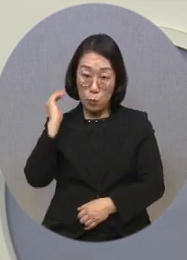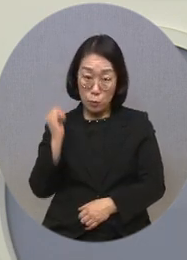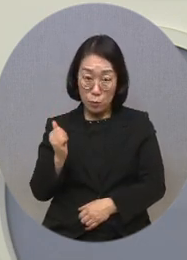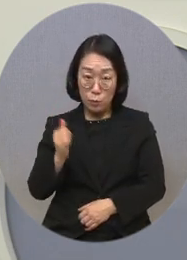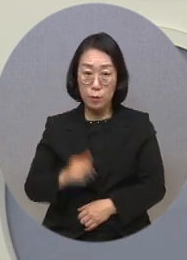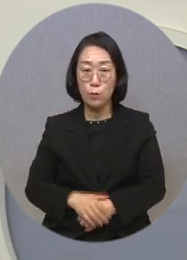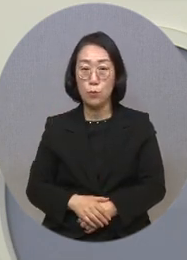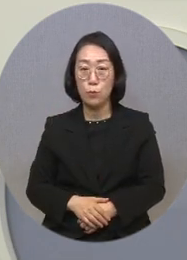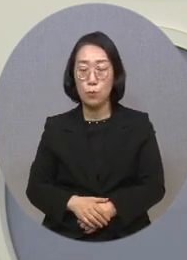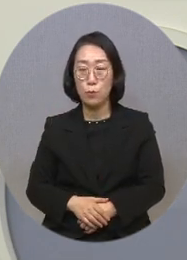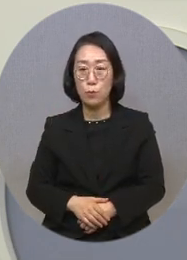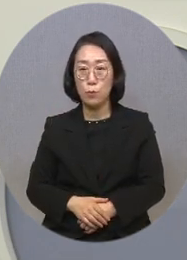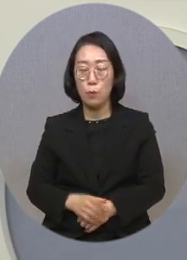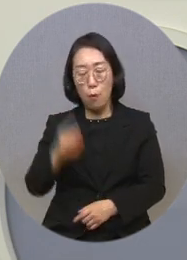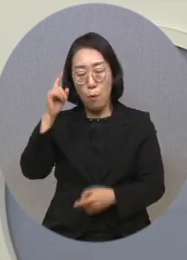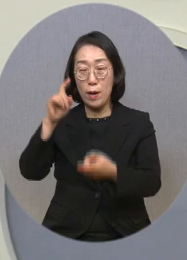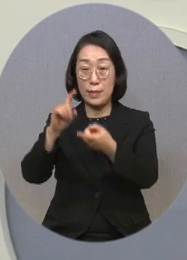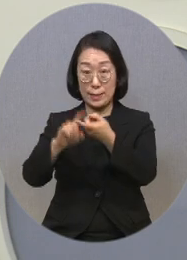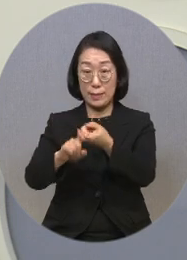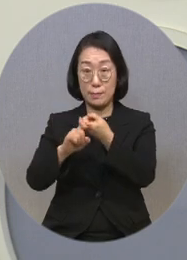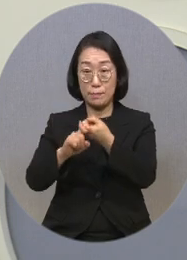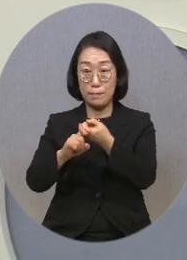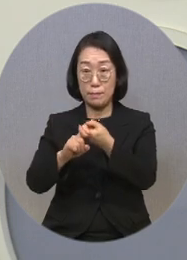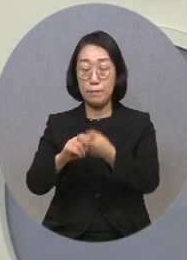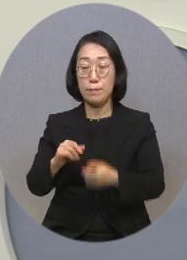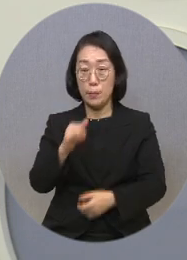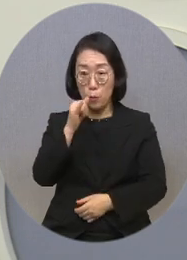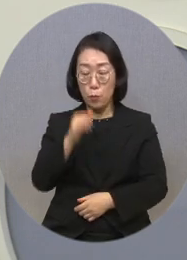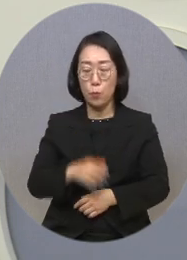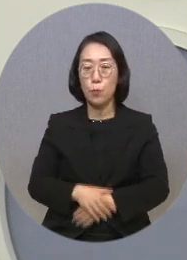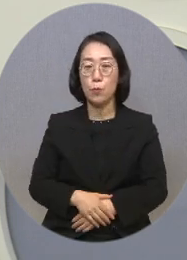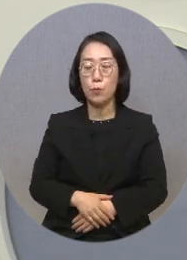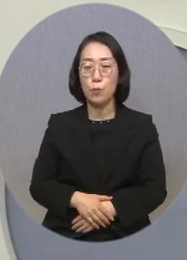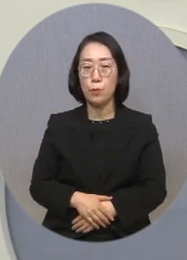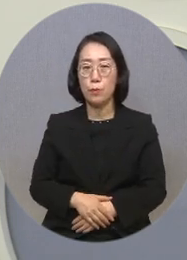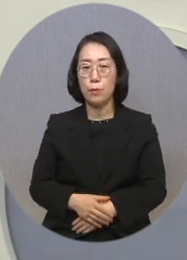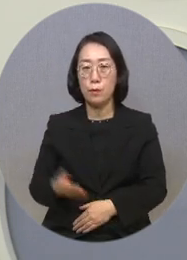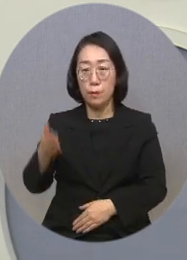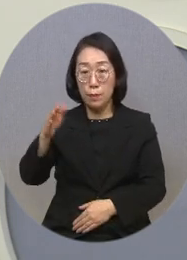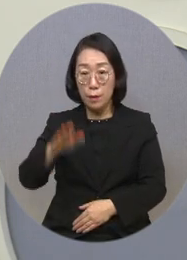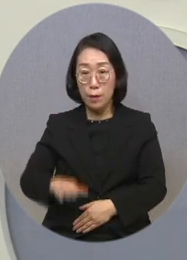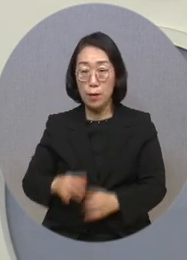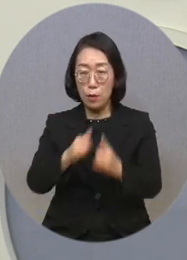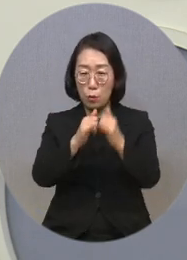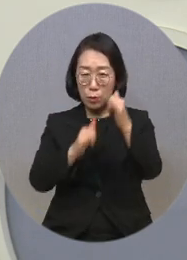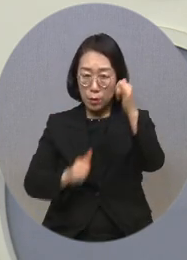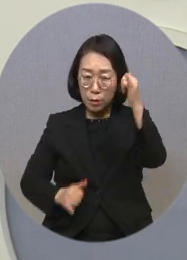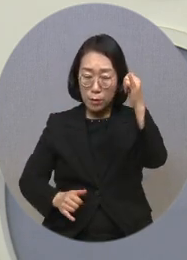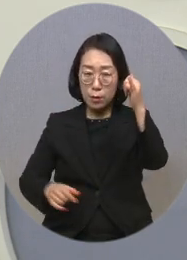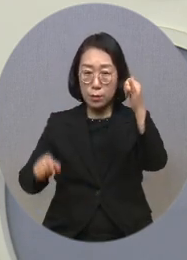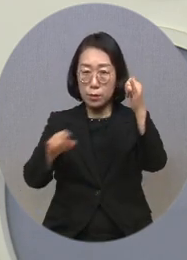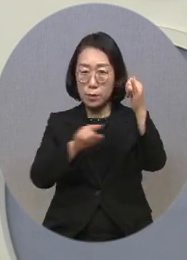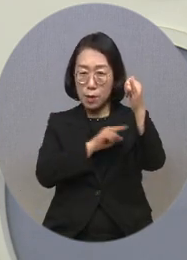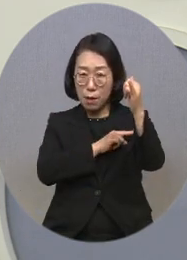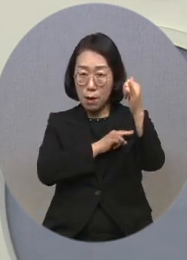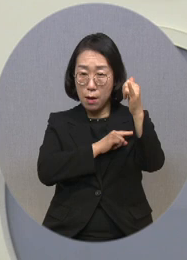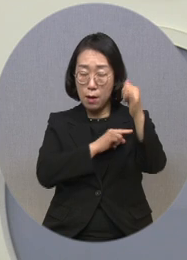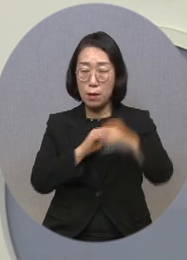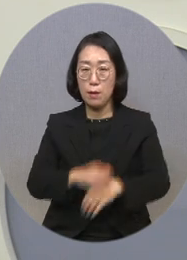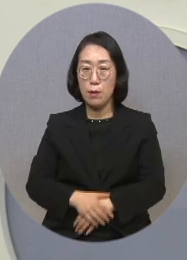깊이 이렇게 제가 거기에도 이렇게 관심을 가졌었고 했는데 그래도 역대 대통령들 중에서 기억에